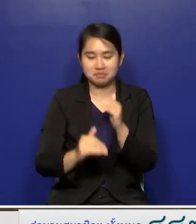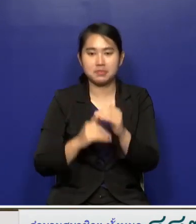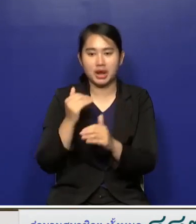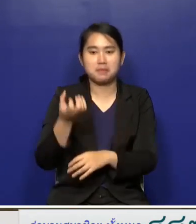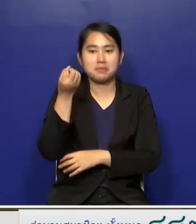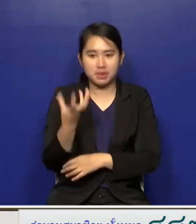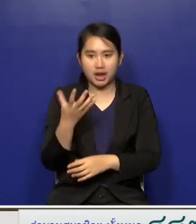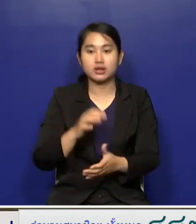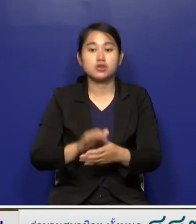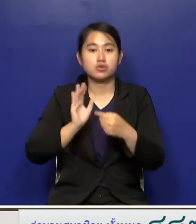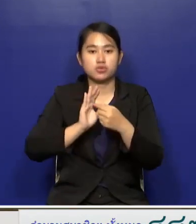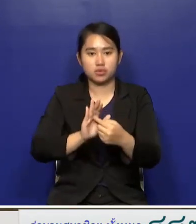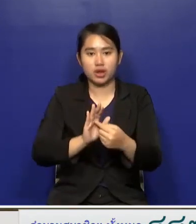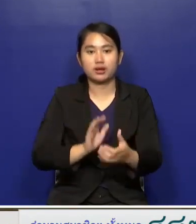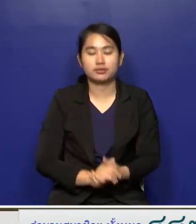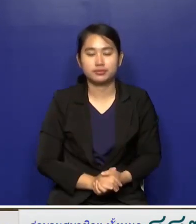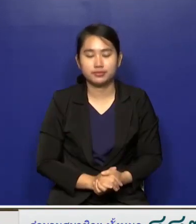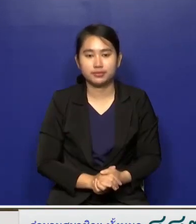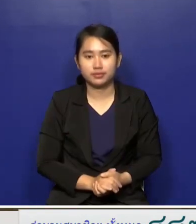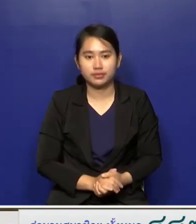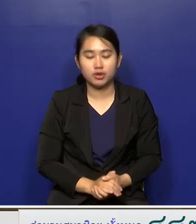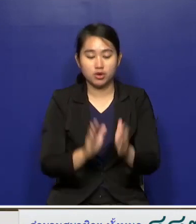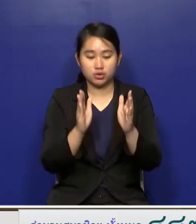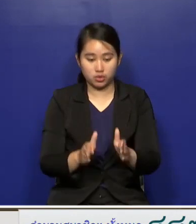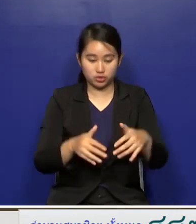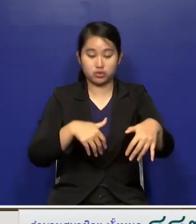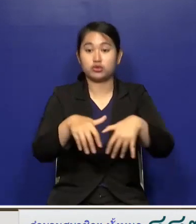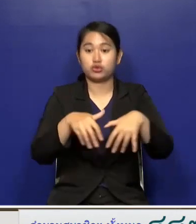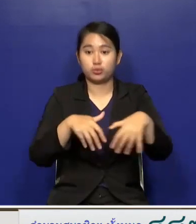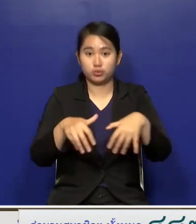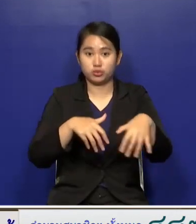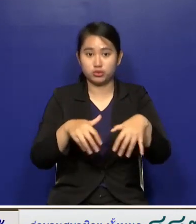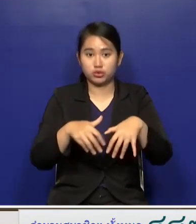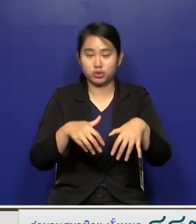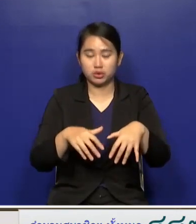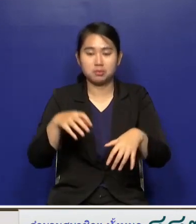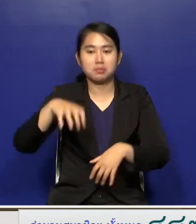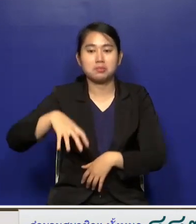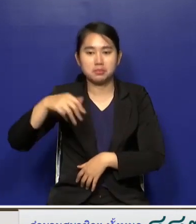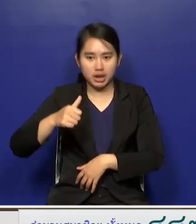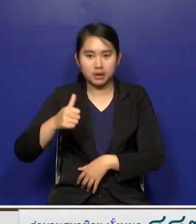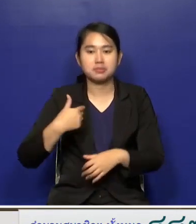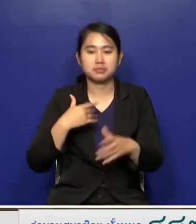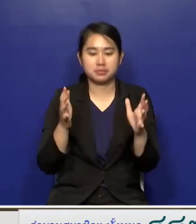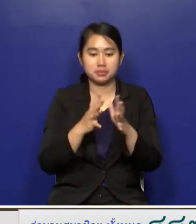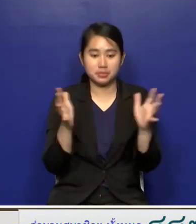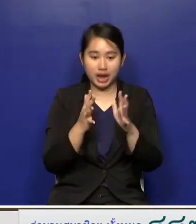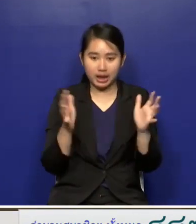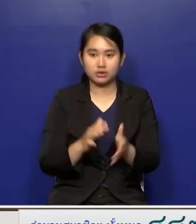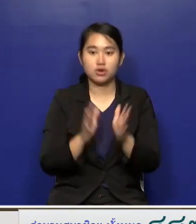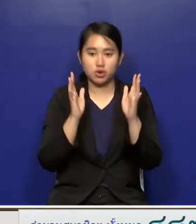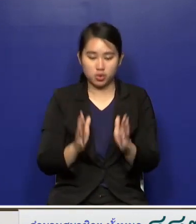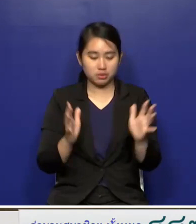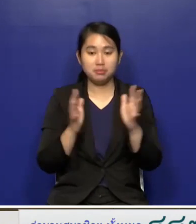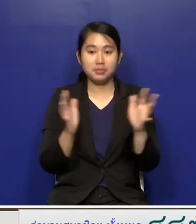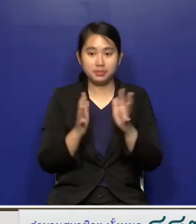เช่นท้องถิ่นมีประชากรที่มีความเป็นเมืองสูงมีประชากรหนาแน่น